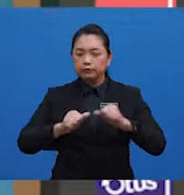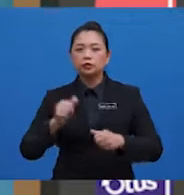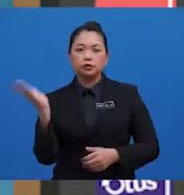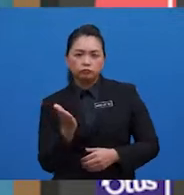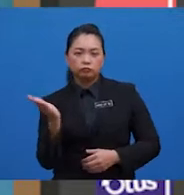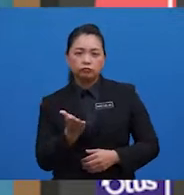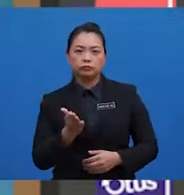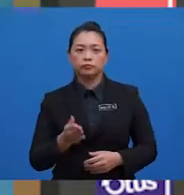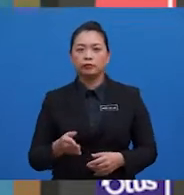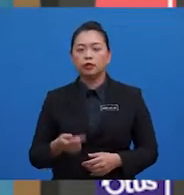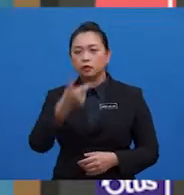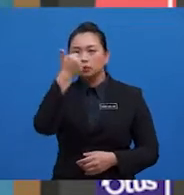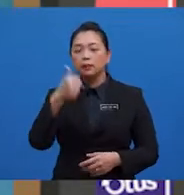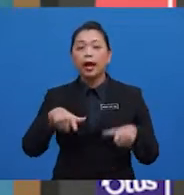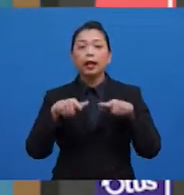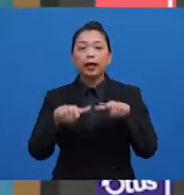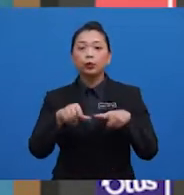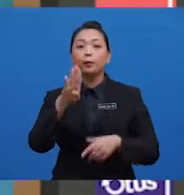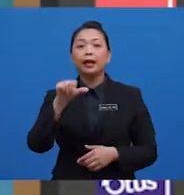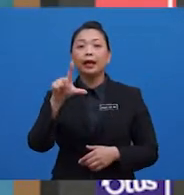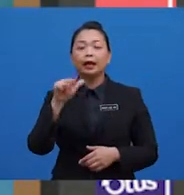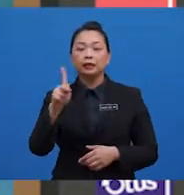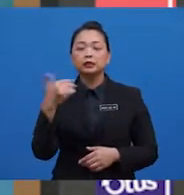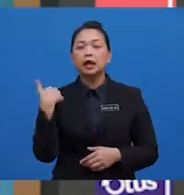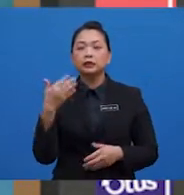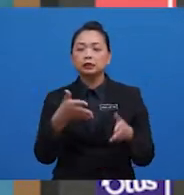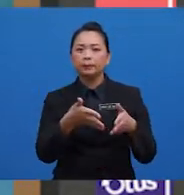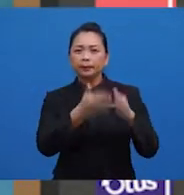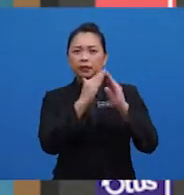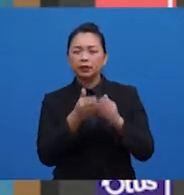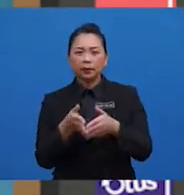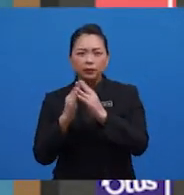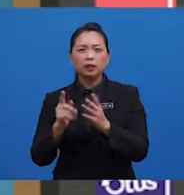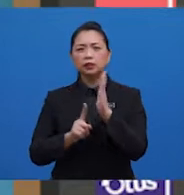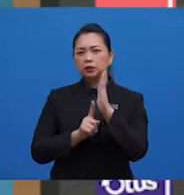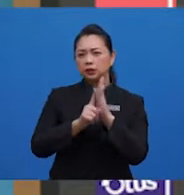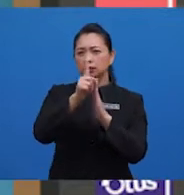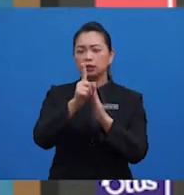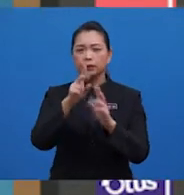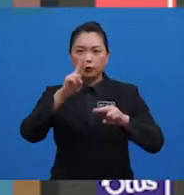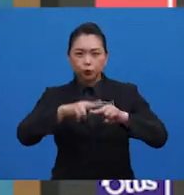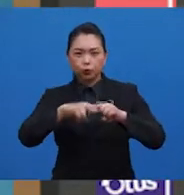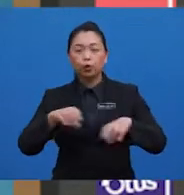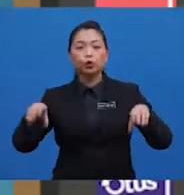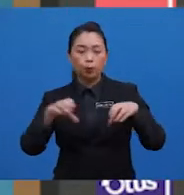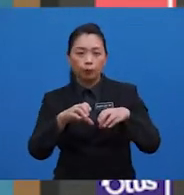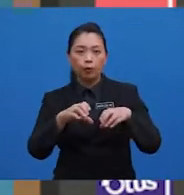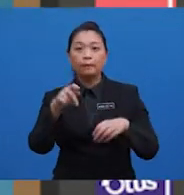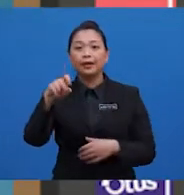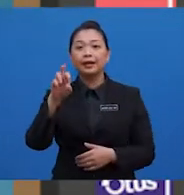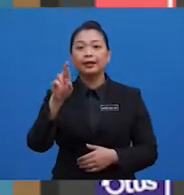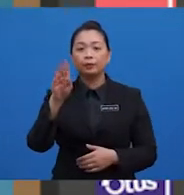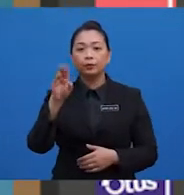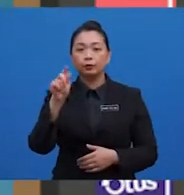kerana kayu balak ini mempunyai permintaan yang tinggi daripada penduduk untuk dibuat perabot,